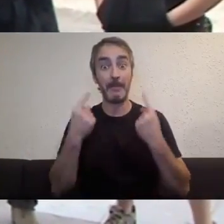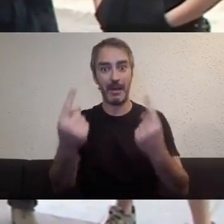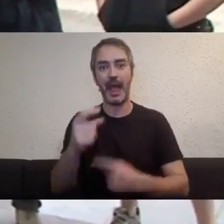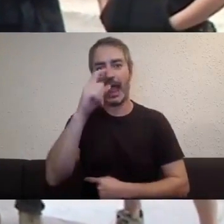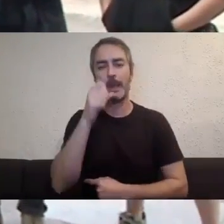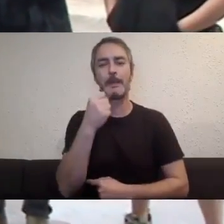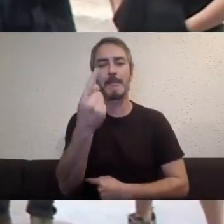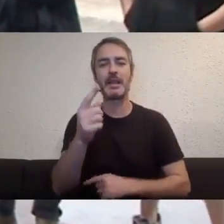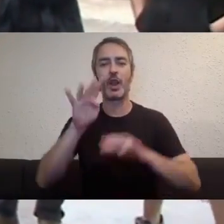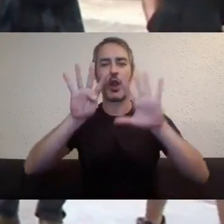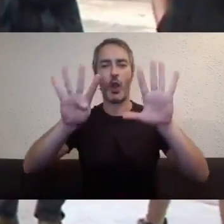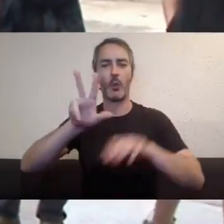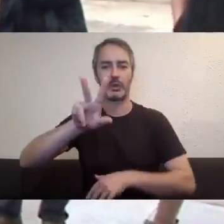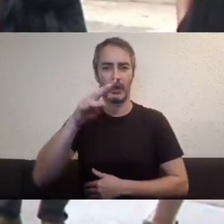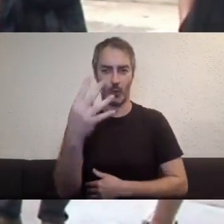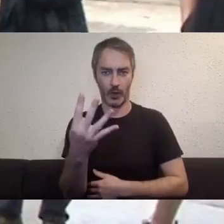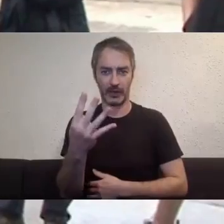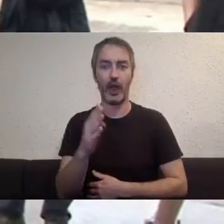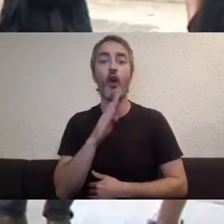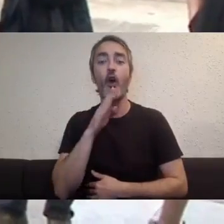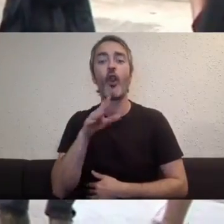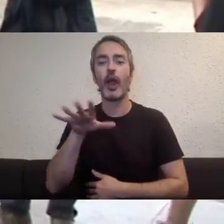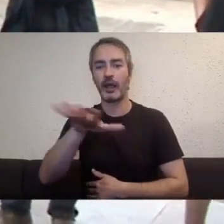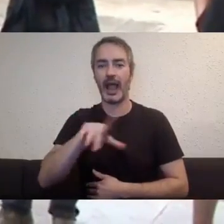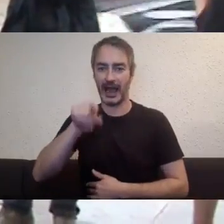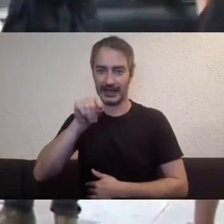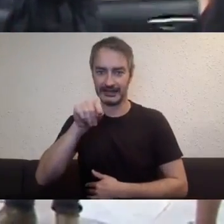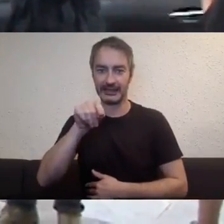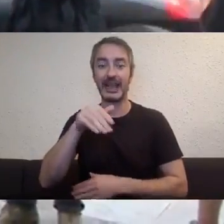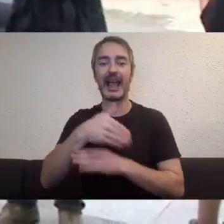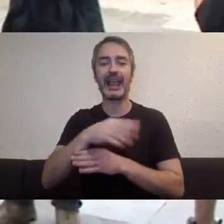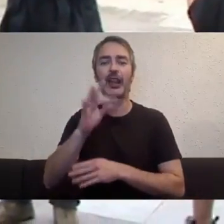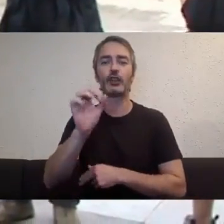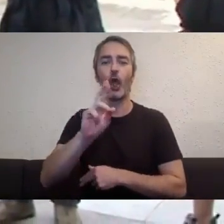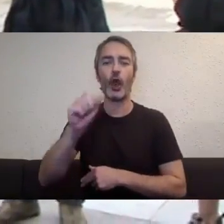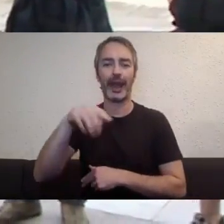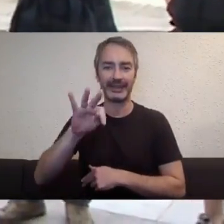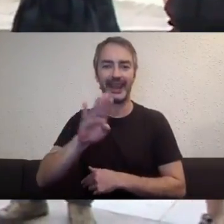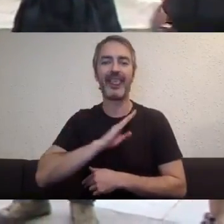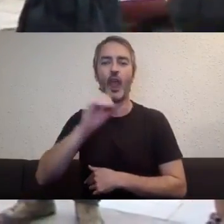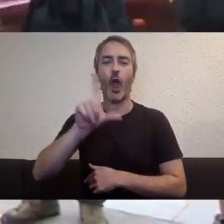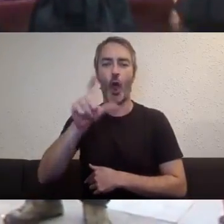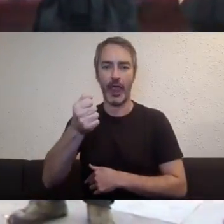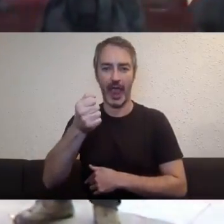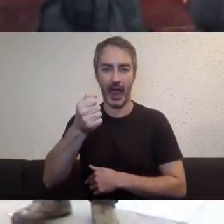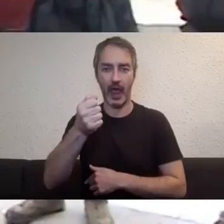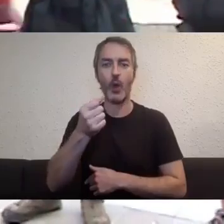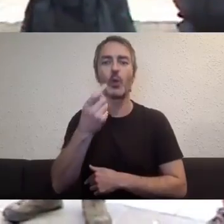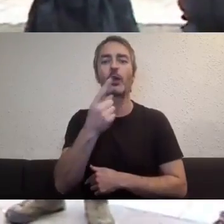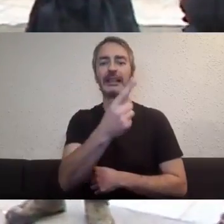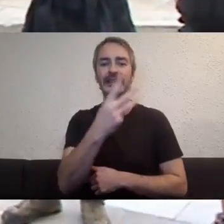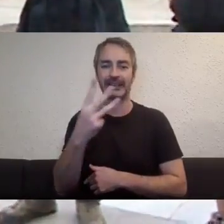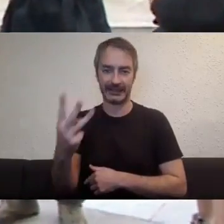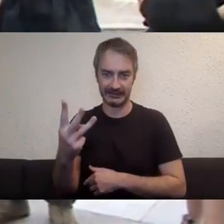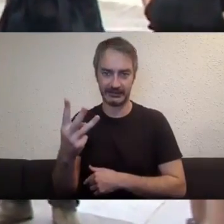l'any 84 en una casa al carrer Torrent de l'Olla número 131-133, a la